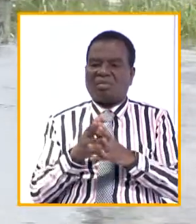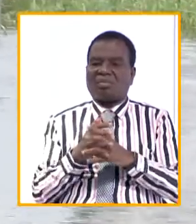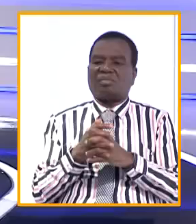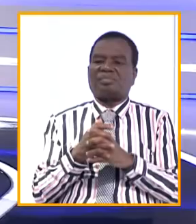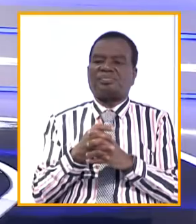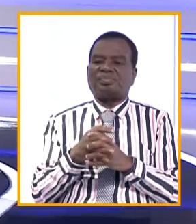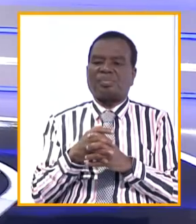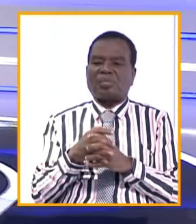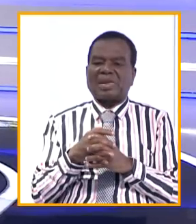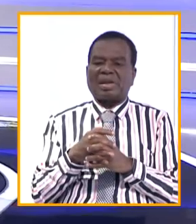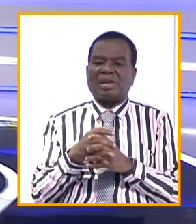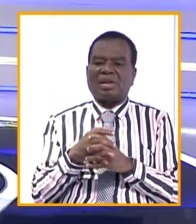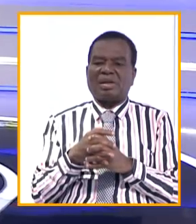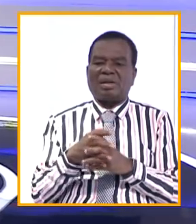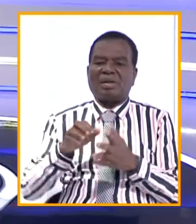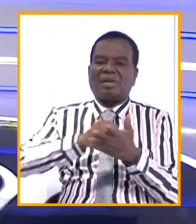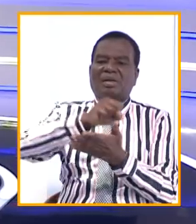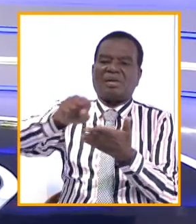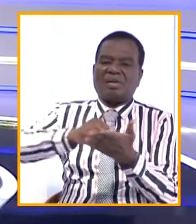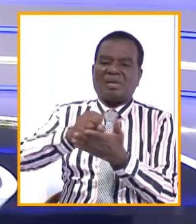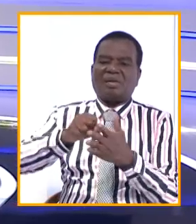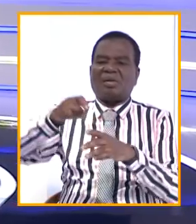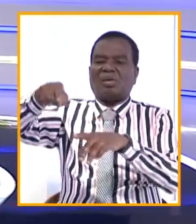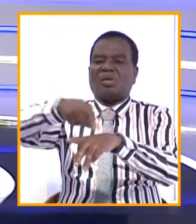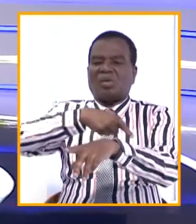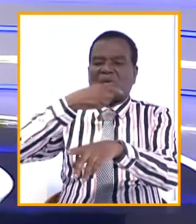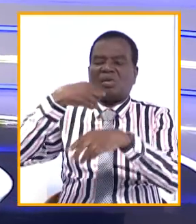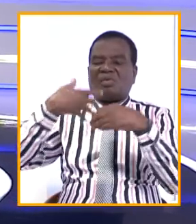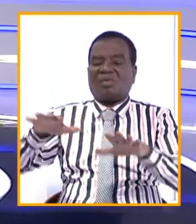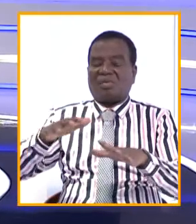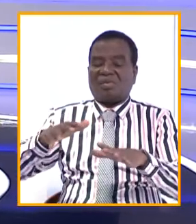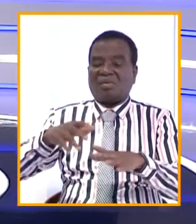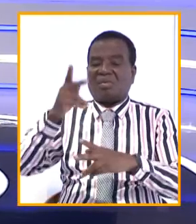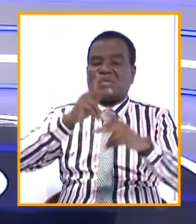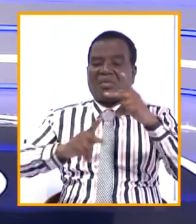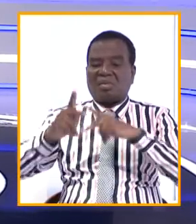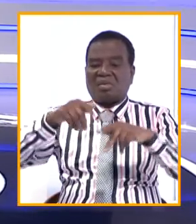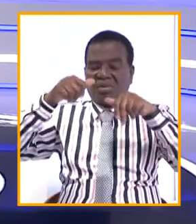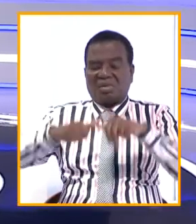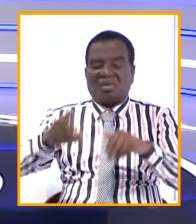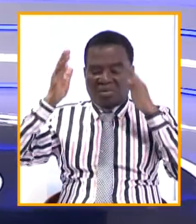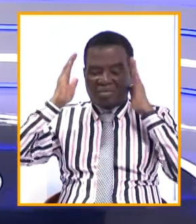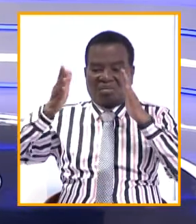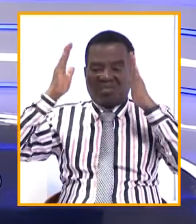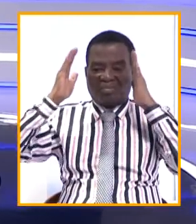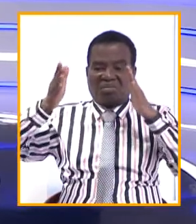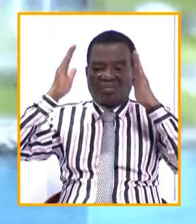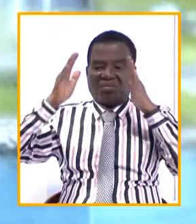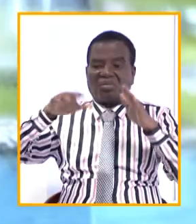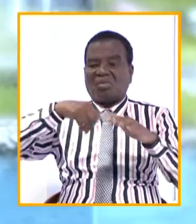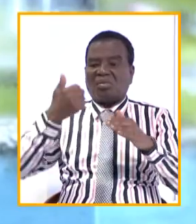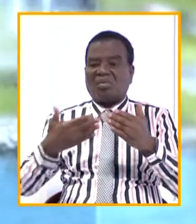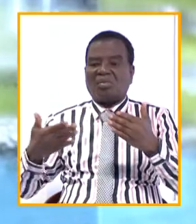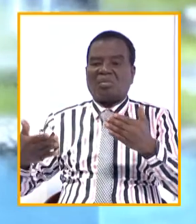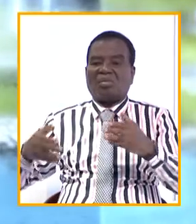inondations. Et la saison des pluies est loin d'être achevée. Les populations sont appelées à demeurer vigilantes au risque d'inondation. Tout autre chose